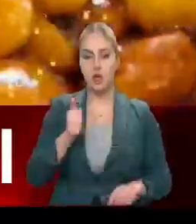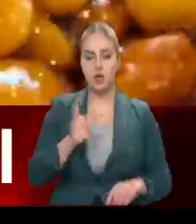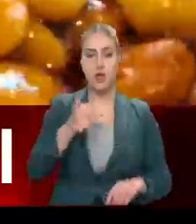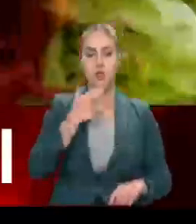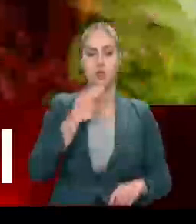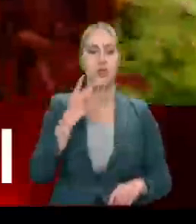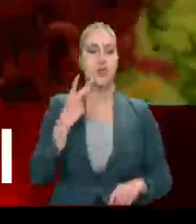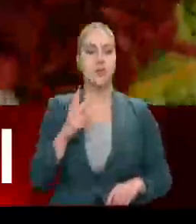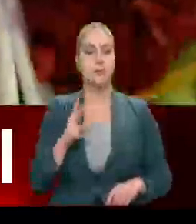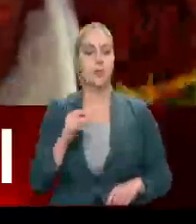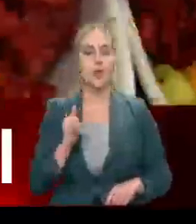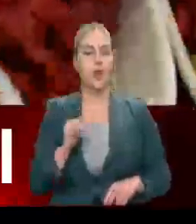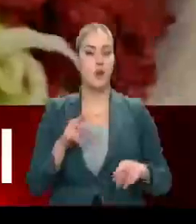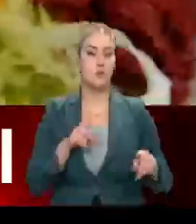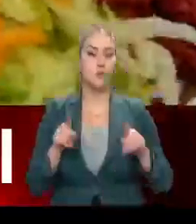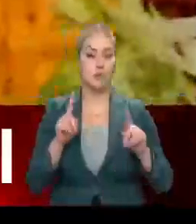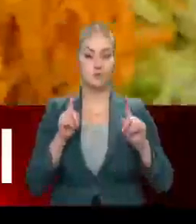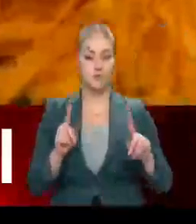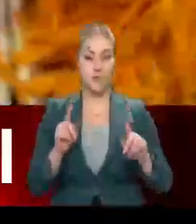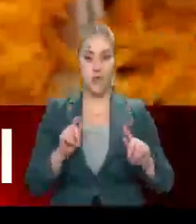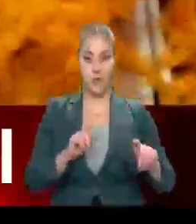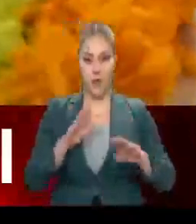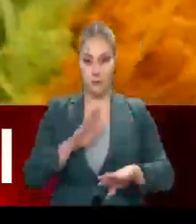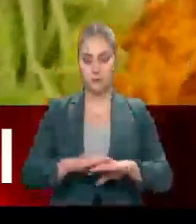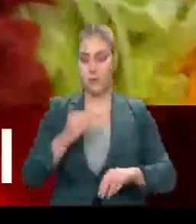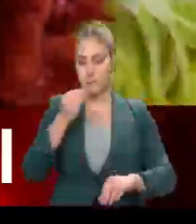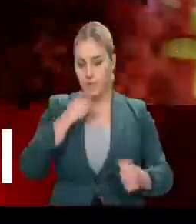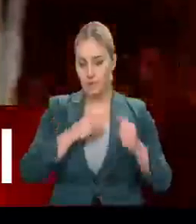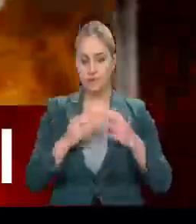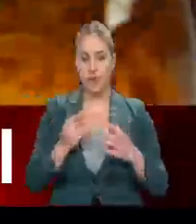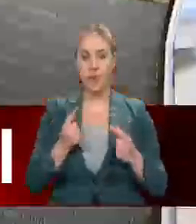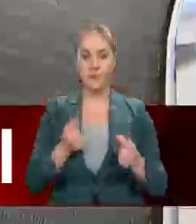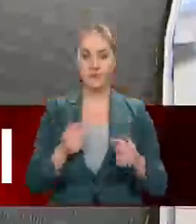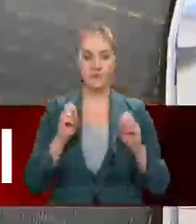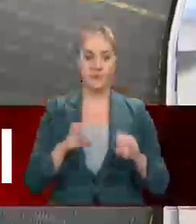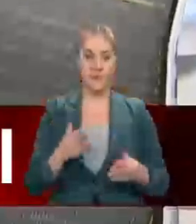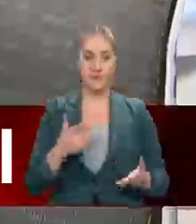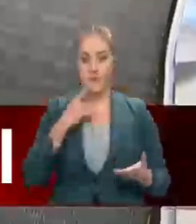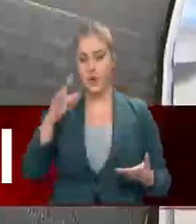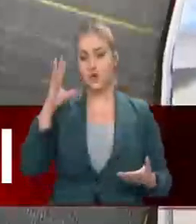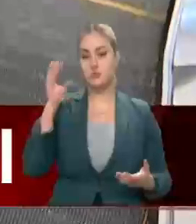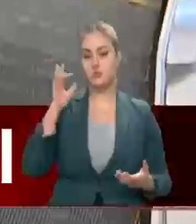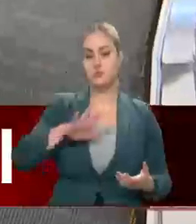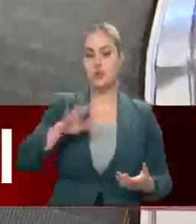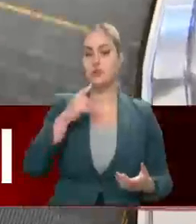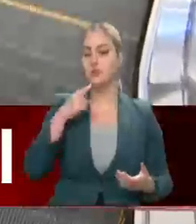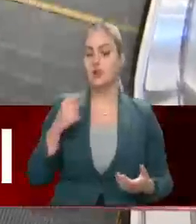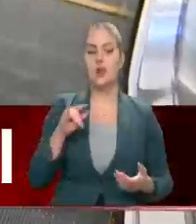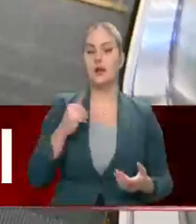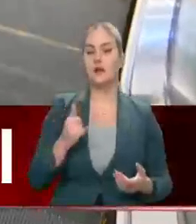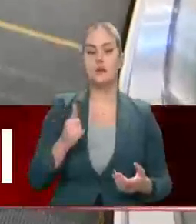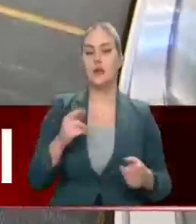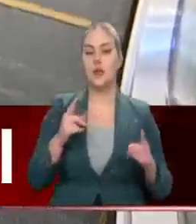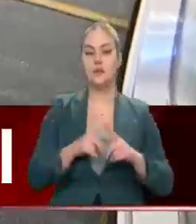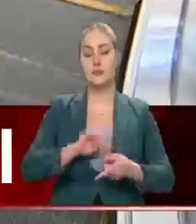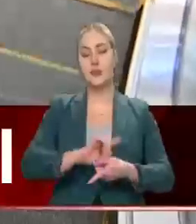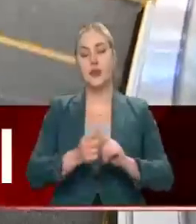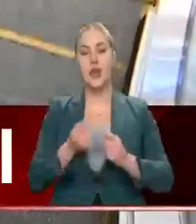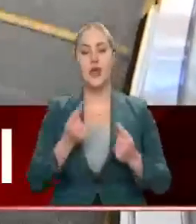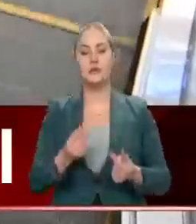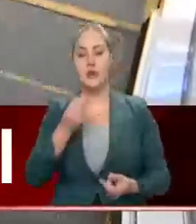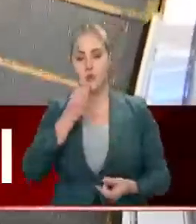2000 kalori şeklinde tanımlanmış ve besin içeriği çok da yavan bırakılmış kalori hesabı yapmak yerine